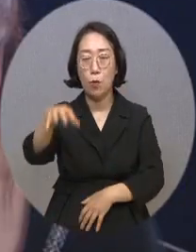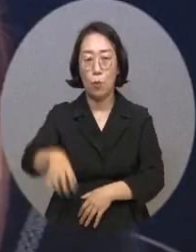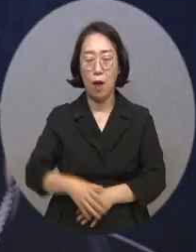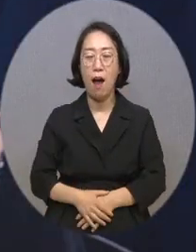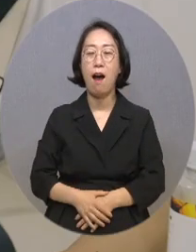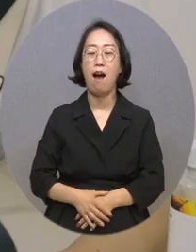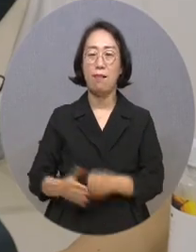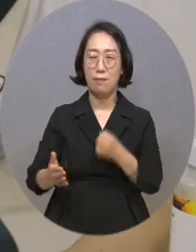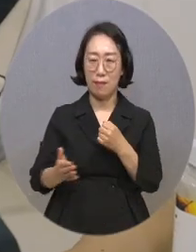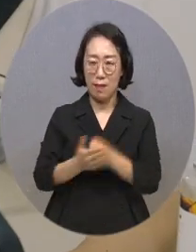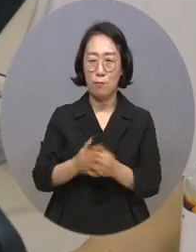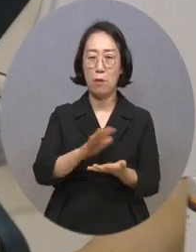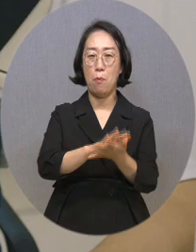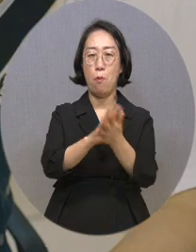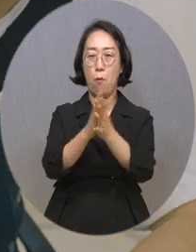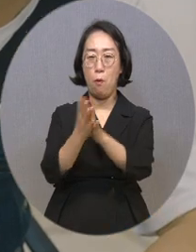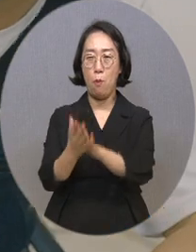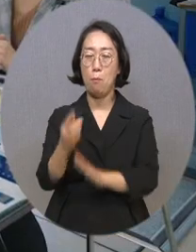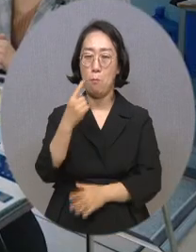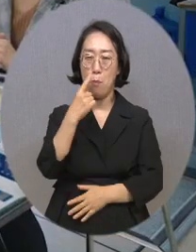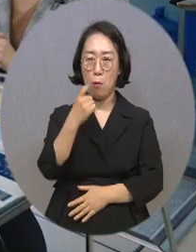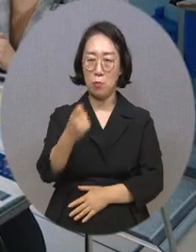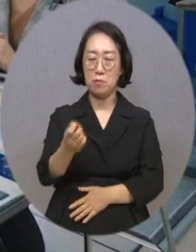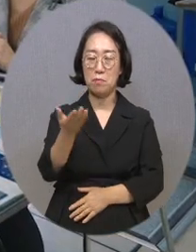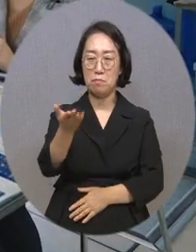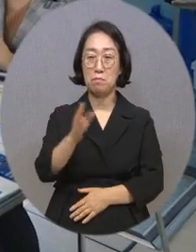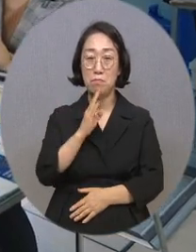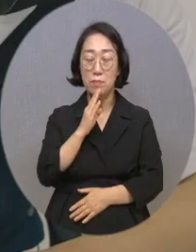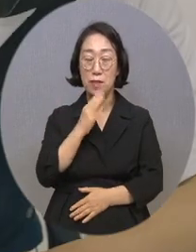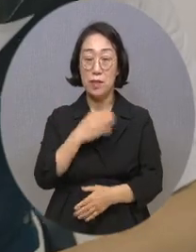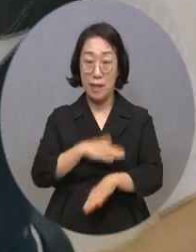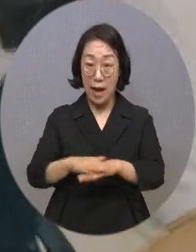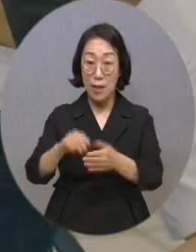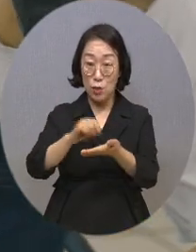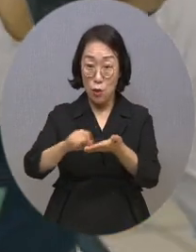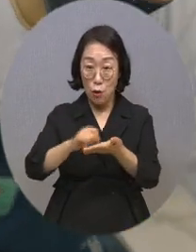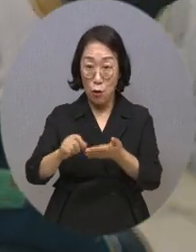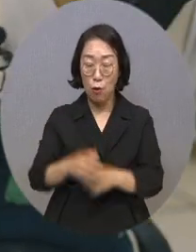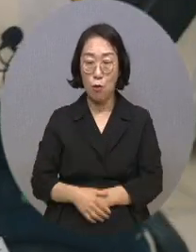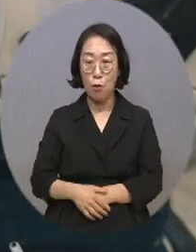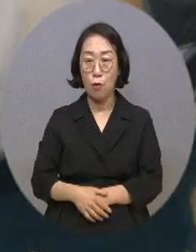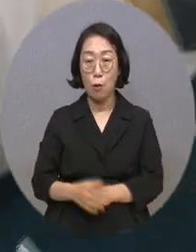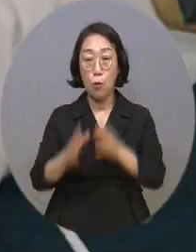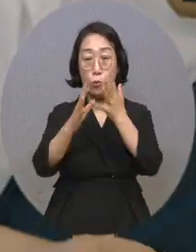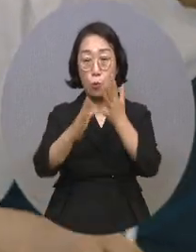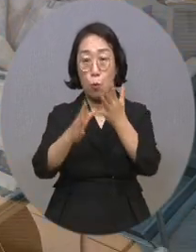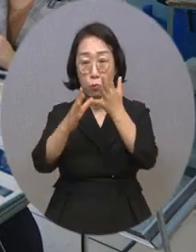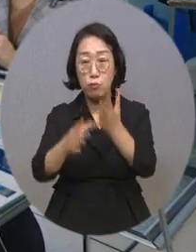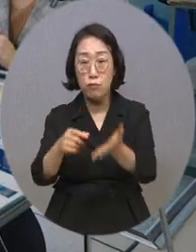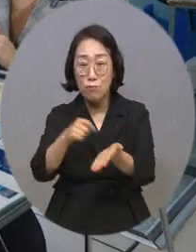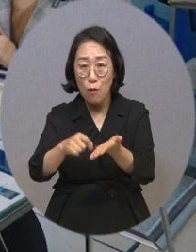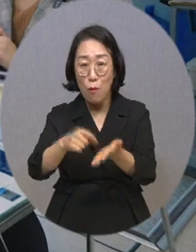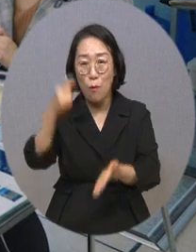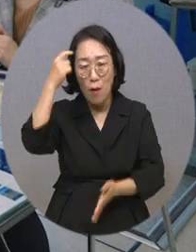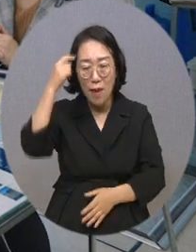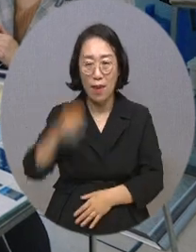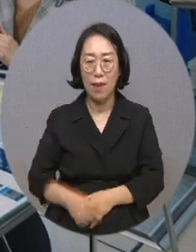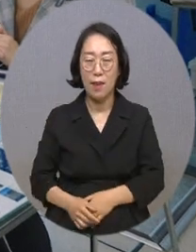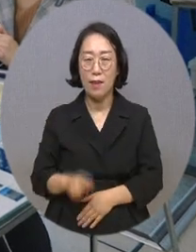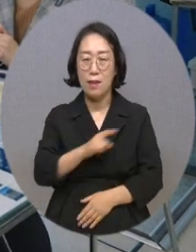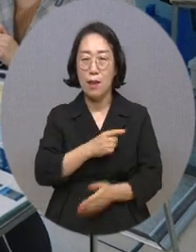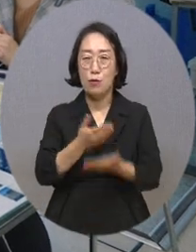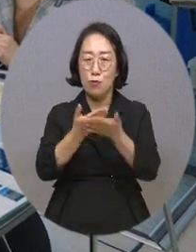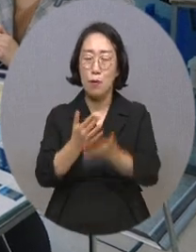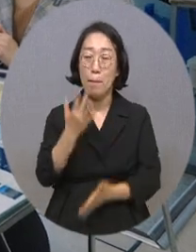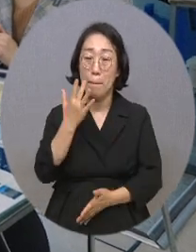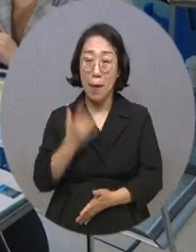멋있어지신 거구나. 네, 그때 사진도 다 있어요. 어릴 때 사진도. 잘 적어. 소풍은 왜 적니? 여기 가장 중요한 거 하나를 말씀 안